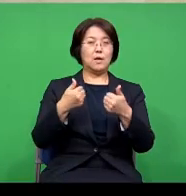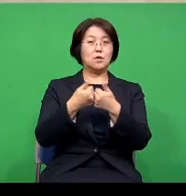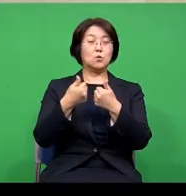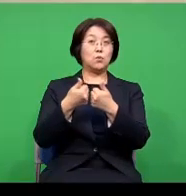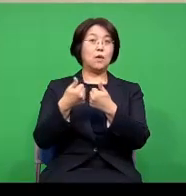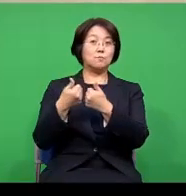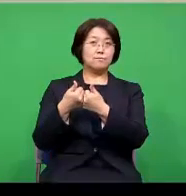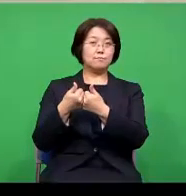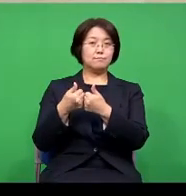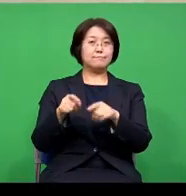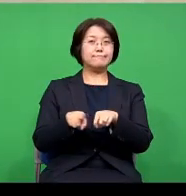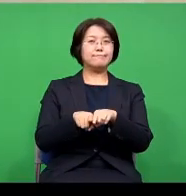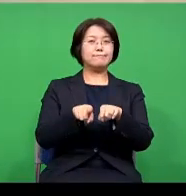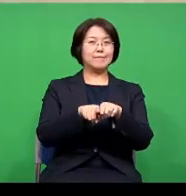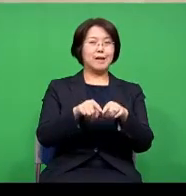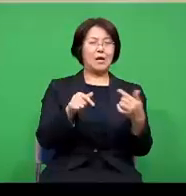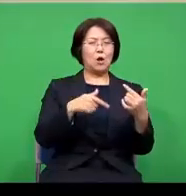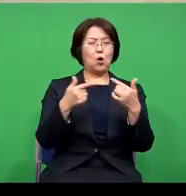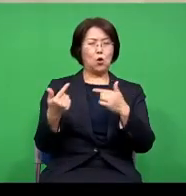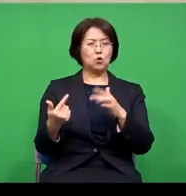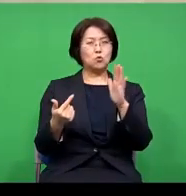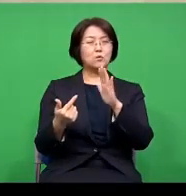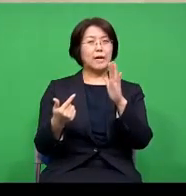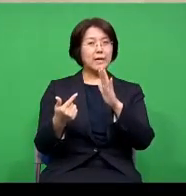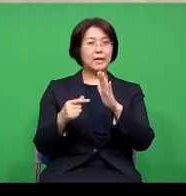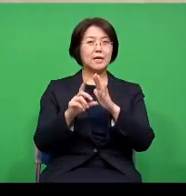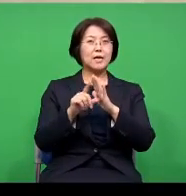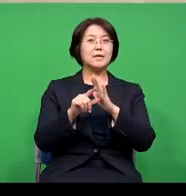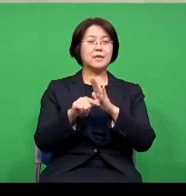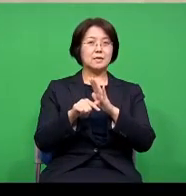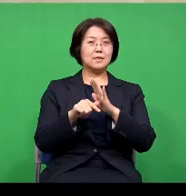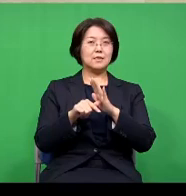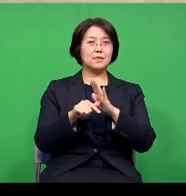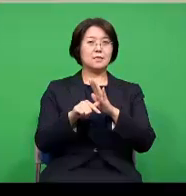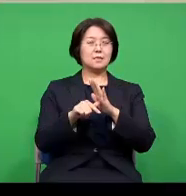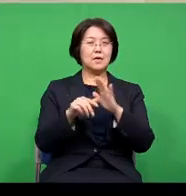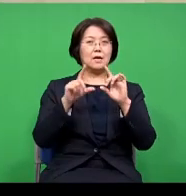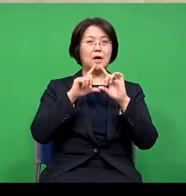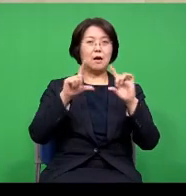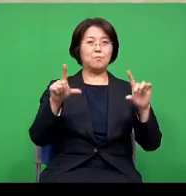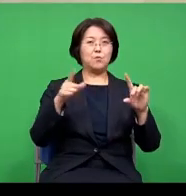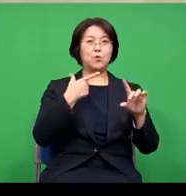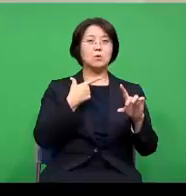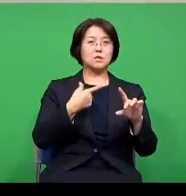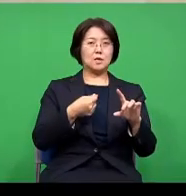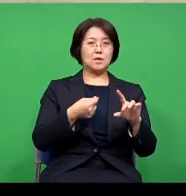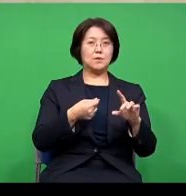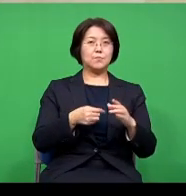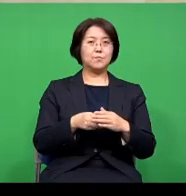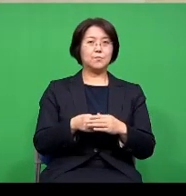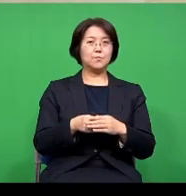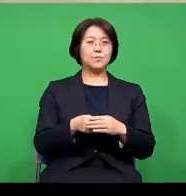ね、あまり遅くならない段階でですね、発表させていただければな